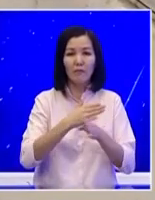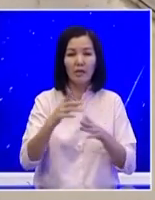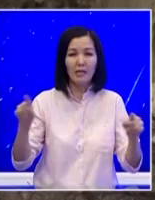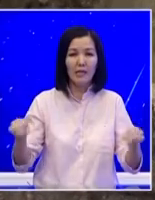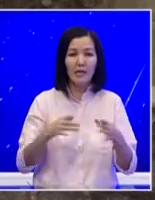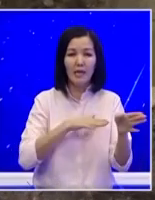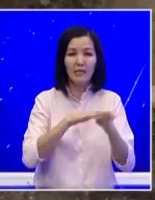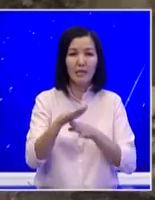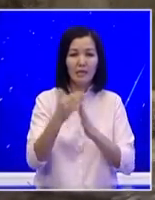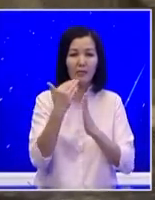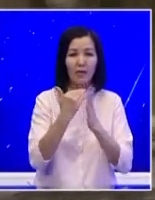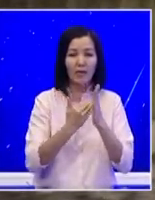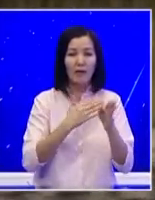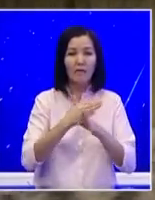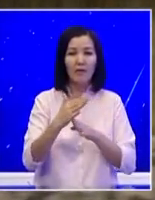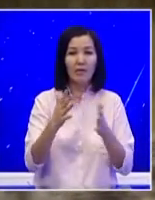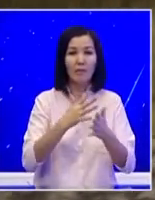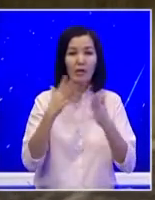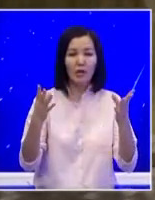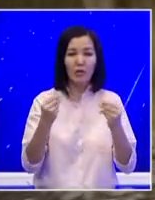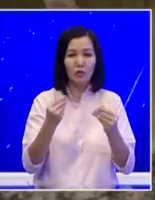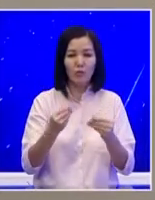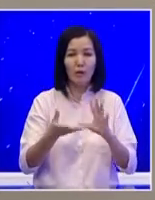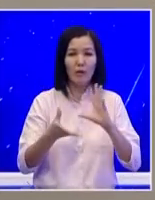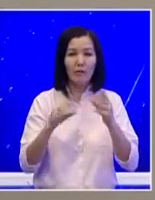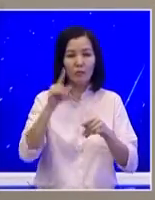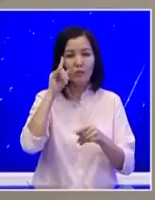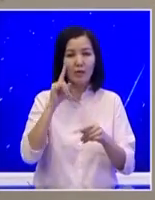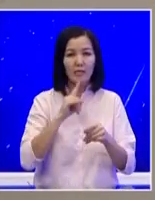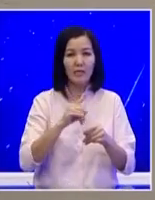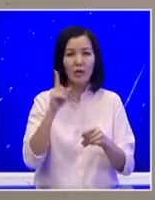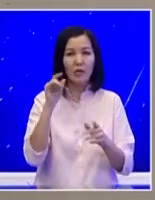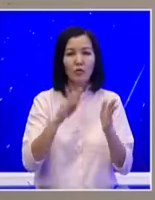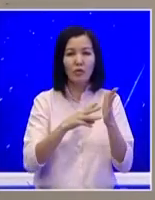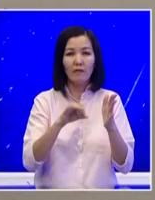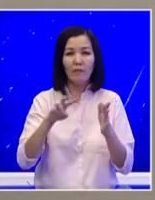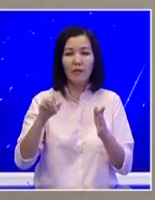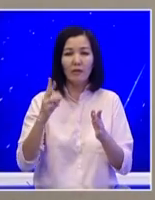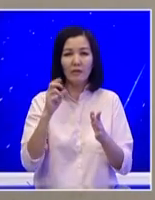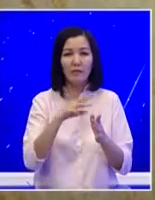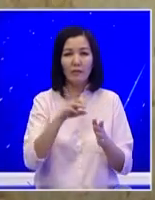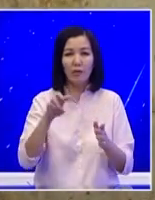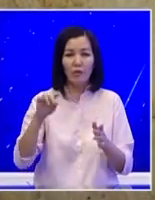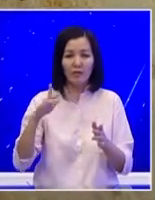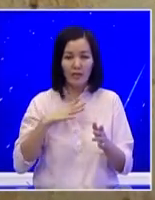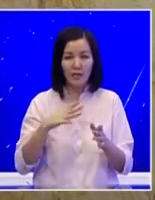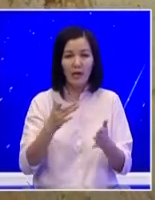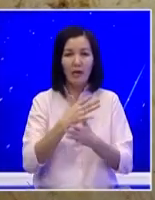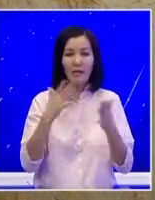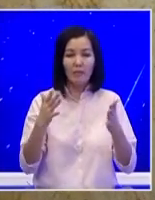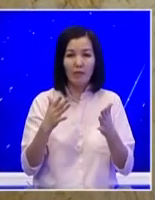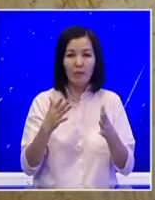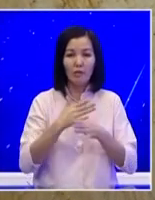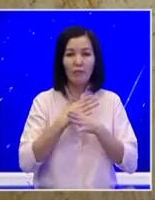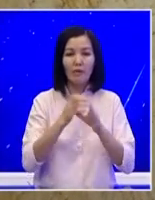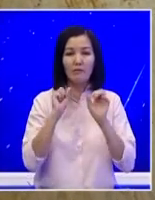реализацию программы региону выделена самая крупная сумма по всему Казахстану – 109 миллиардов 200 миллионов тенге. Это по меньшей мере